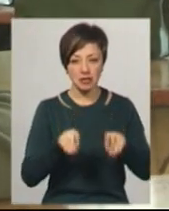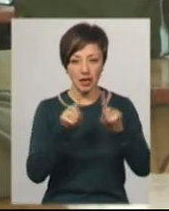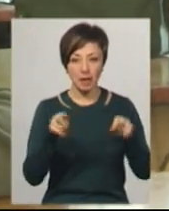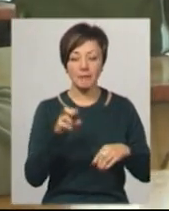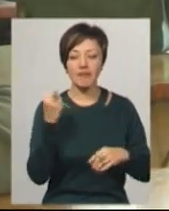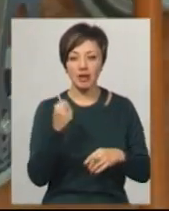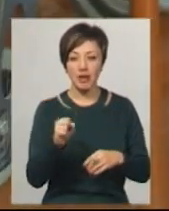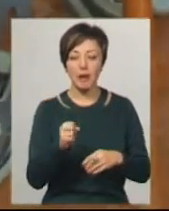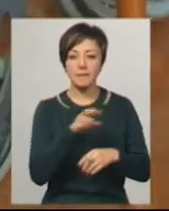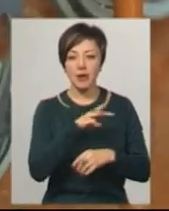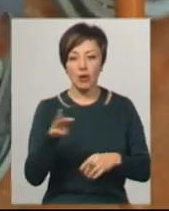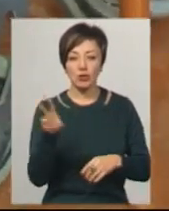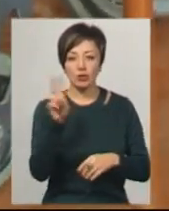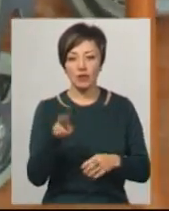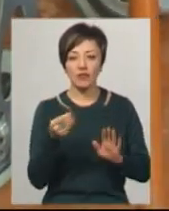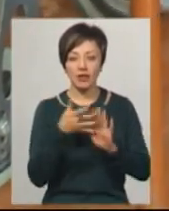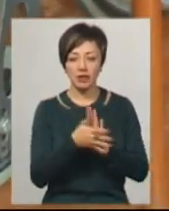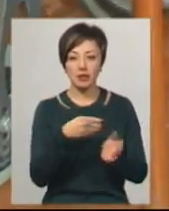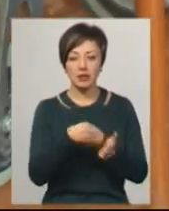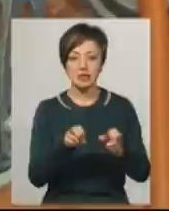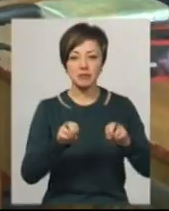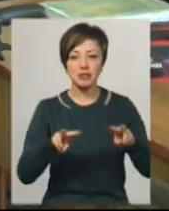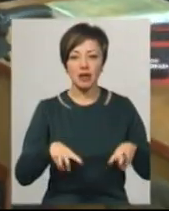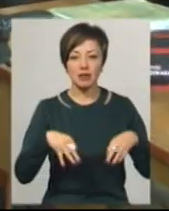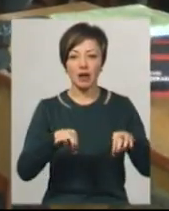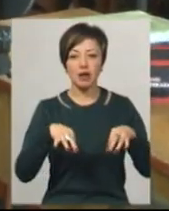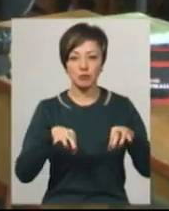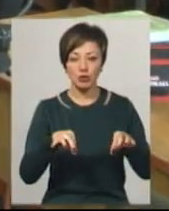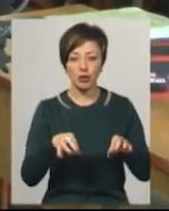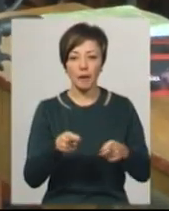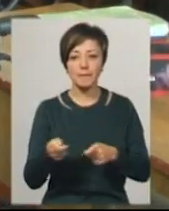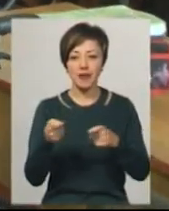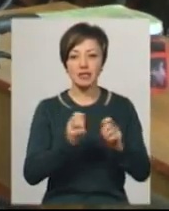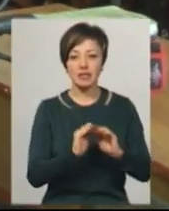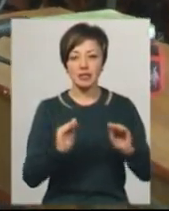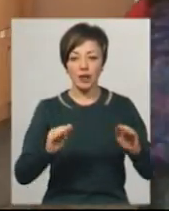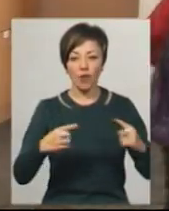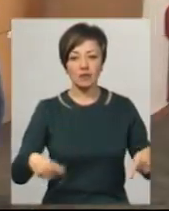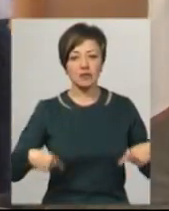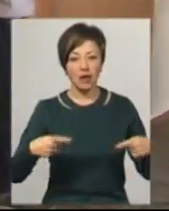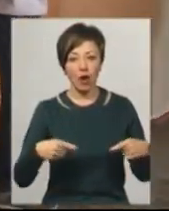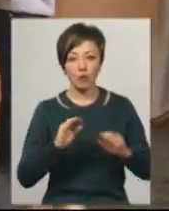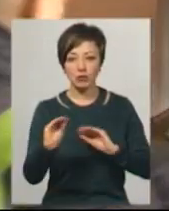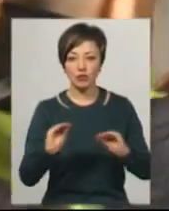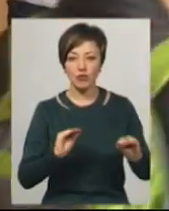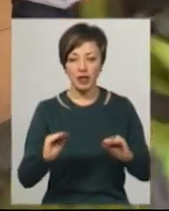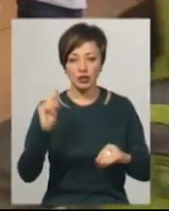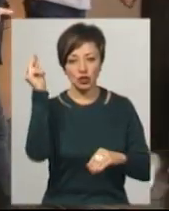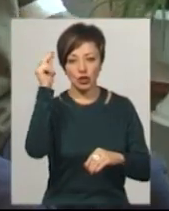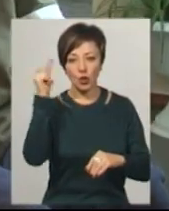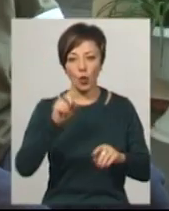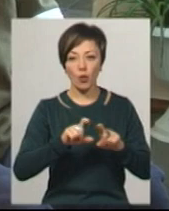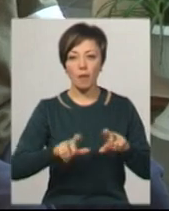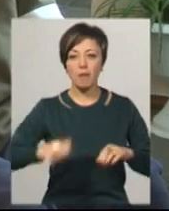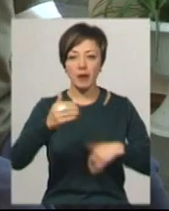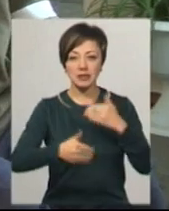що якби виграла мільйон доларів, то витратила б їх на придбання спеціального транспорту для перевезення дітей у візках та облаштування для них шкільного басейну